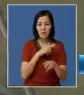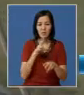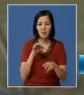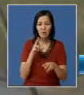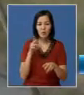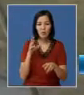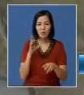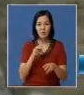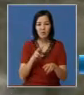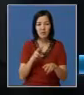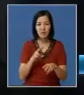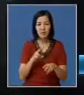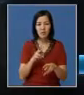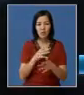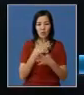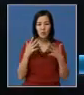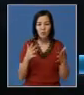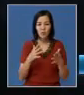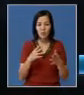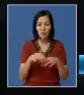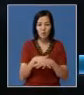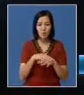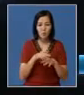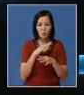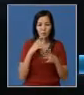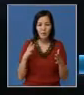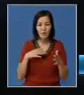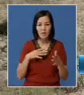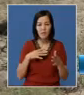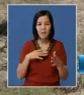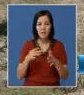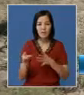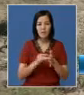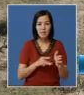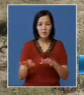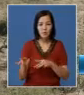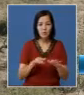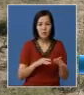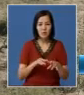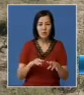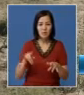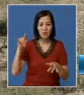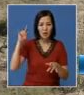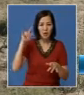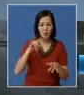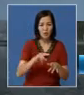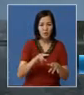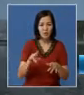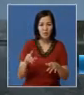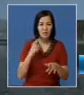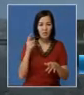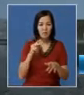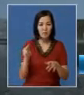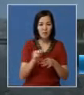ауылы маңында қалың шоғырын байқаған. Бірден жедел қимылдап жұмылдырылған топ алқаптарды әуеден ұшақпен дәрілеп жаппай